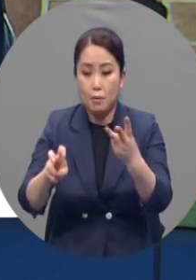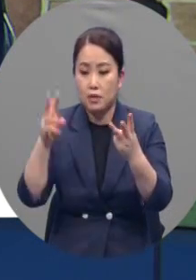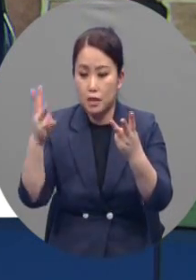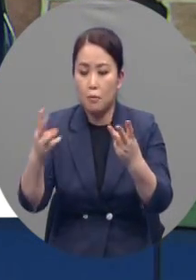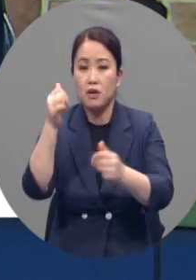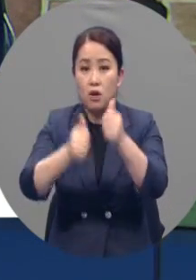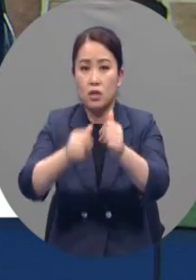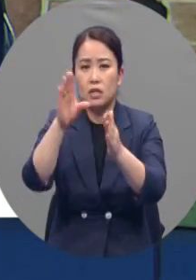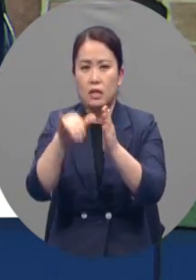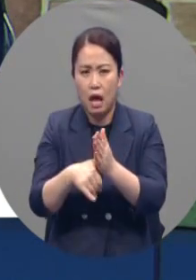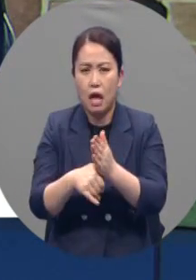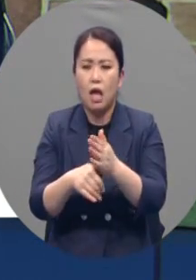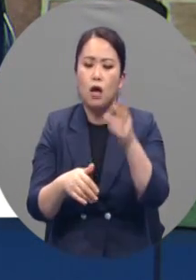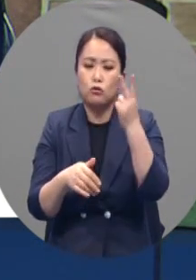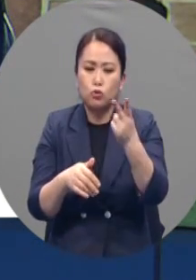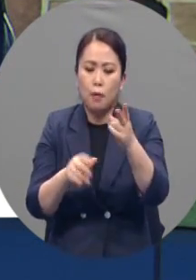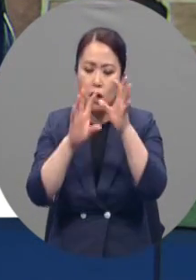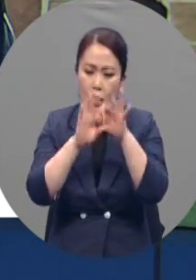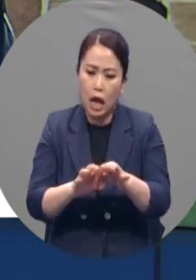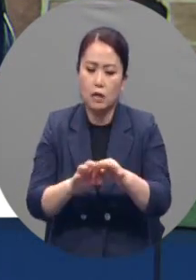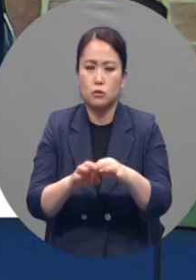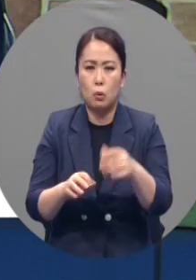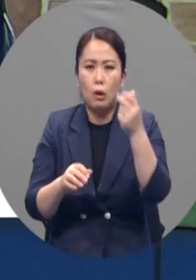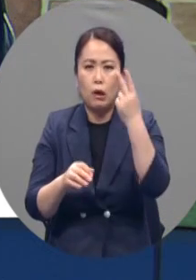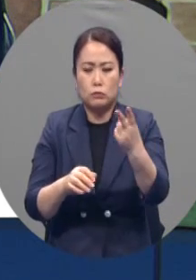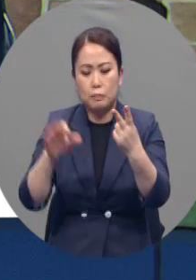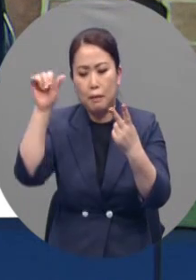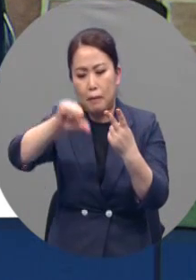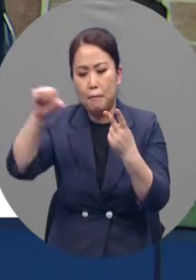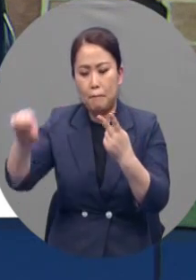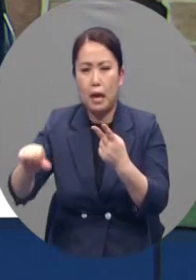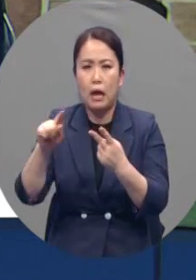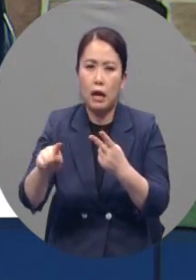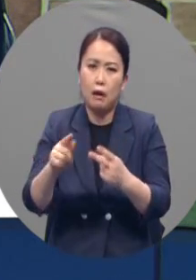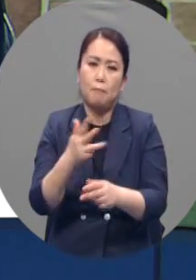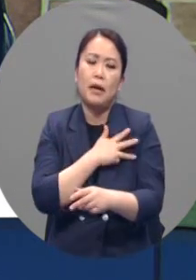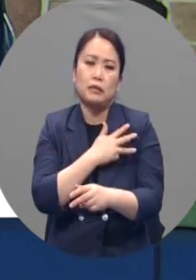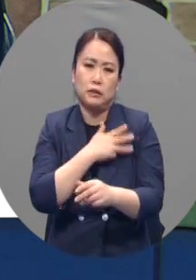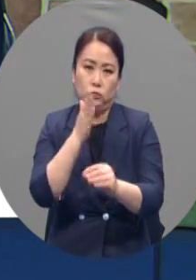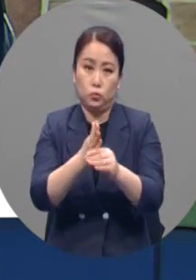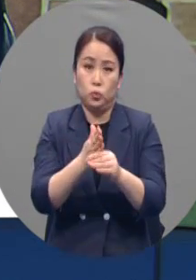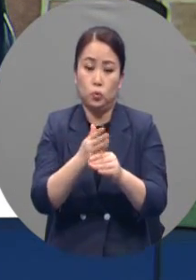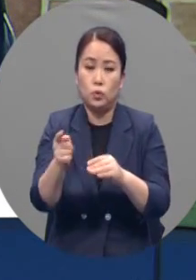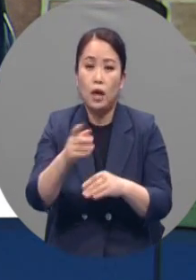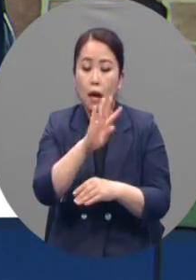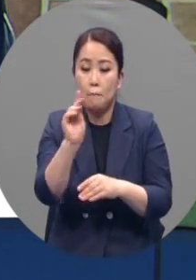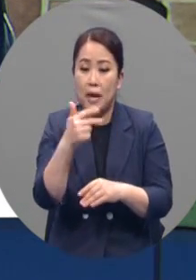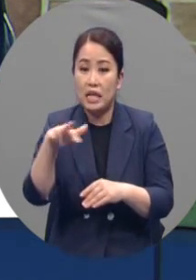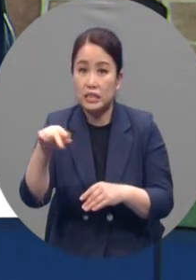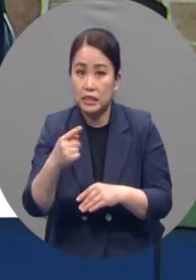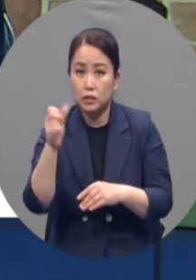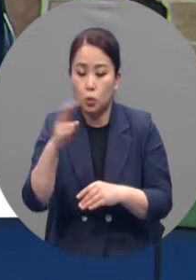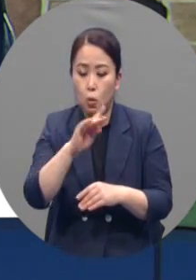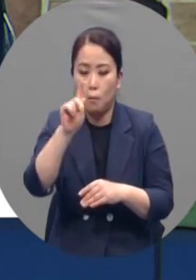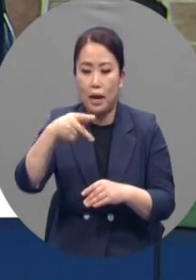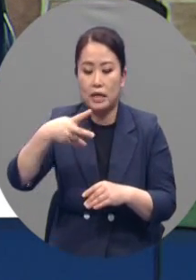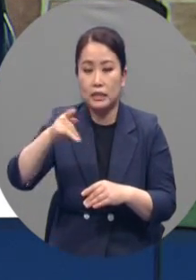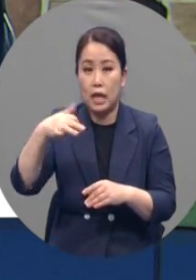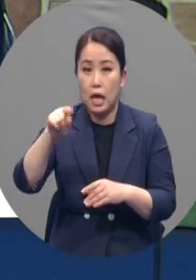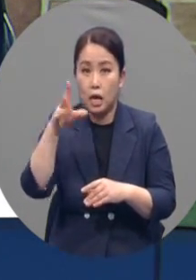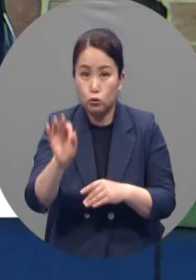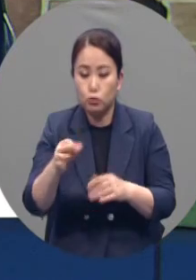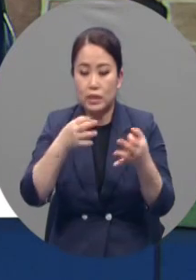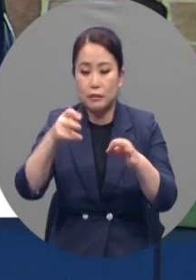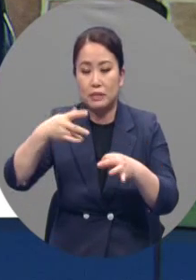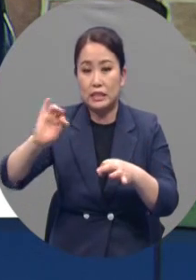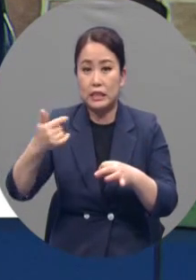루징 시리즈를 기록하며 이번 달 단 8승에 그치고 있습니다. 1선발인 찰리 반즈는 물론 박세웅과 김진욱 등